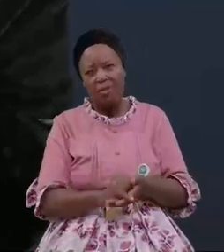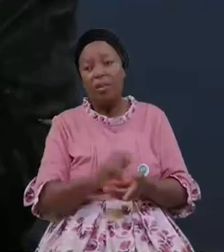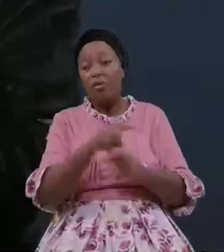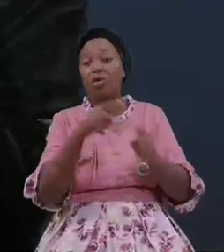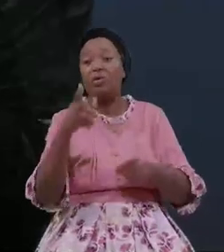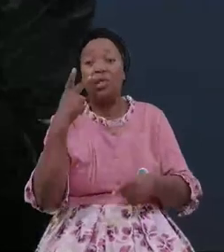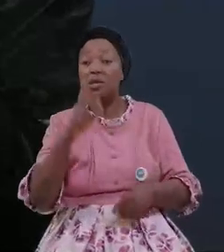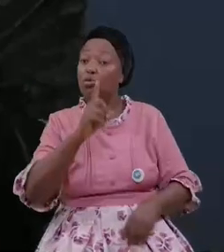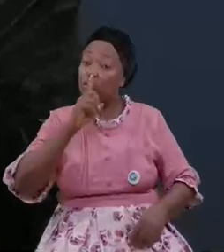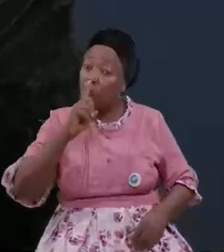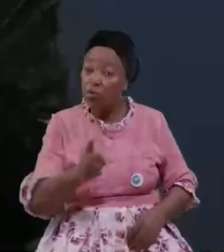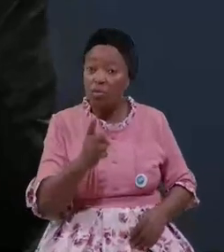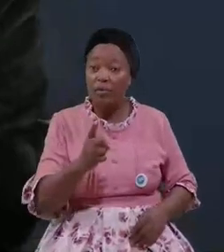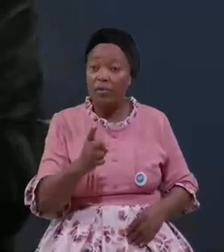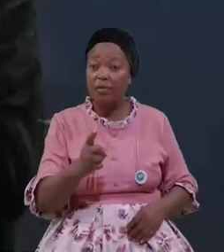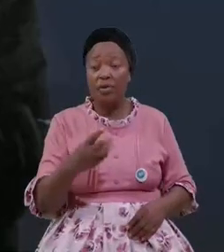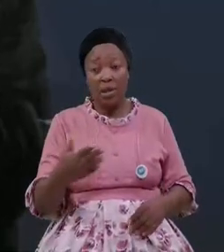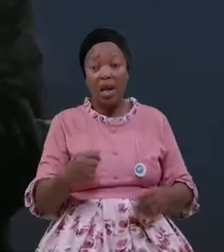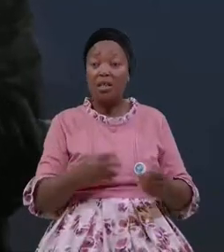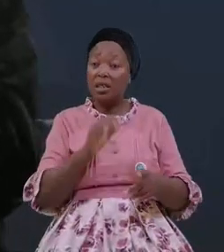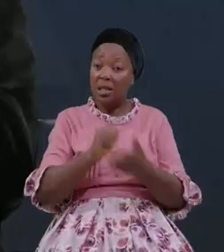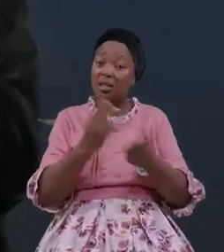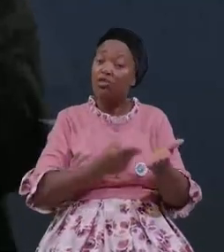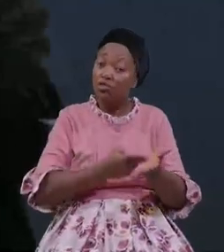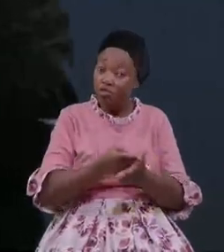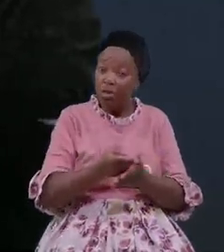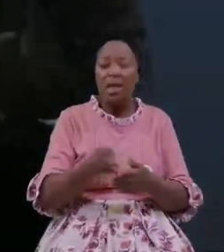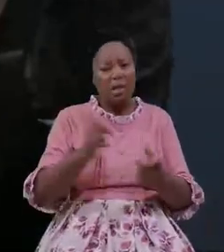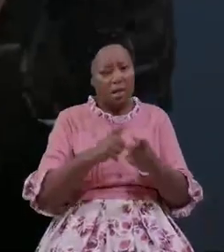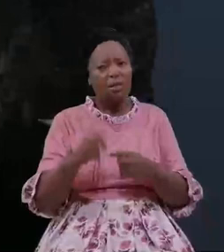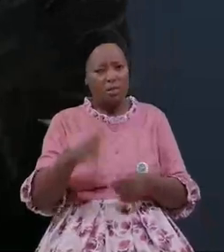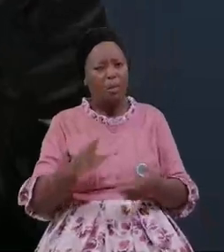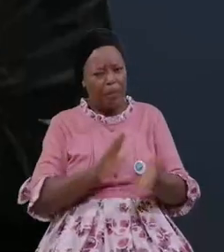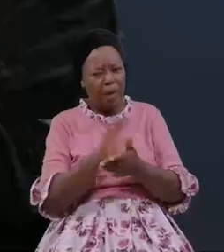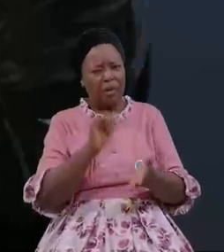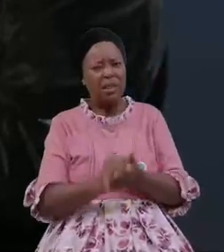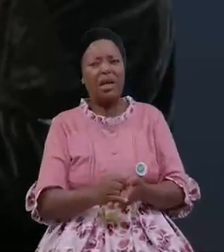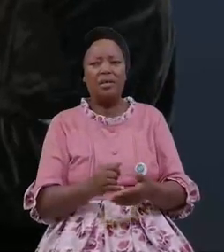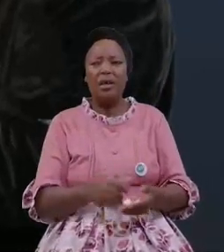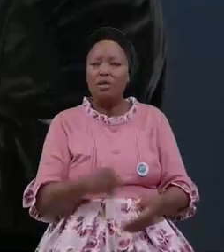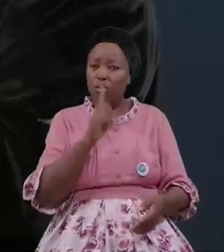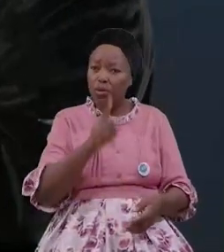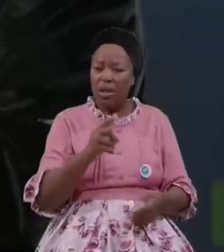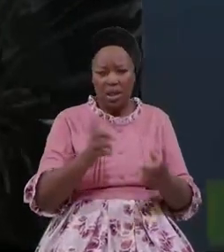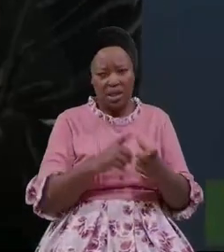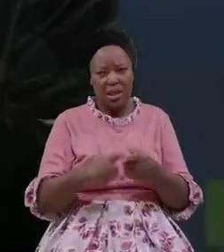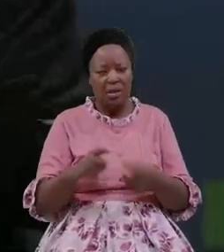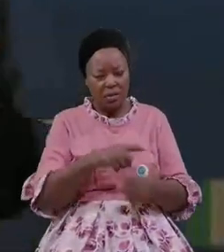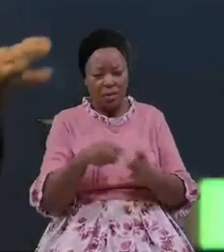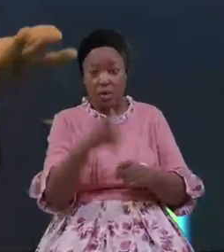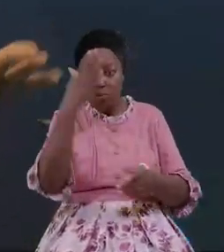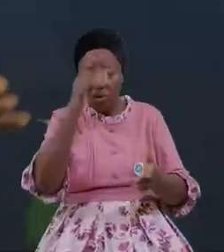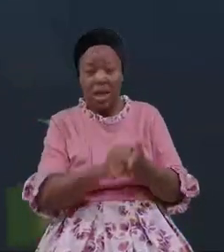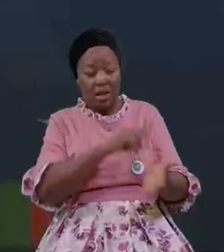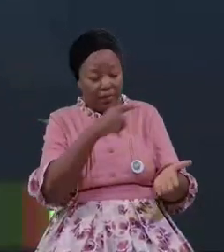vérité une réalité qui que tu tu tu sois dis la vérité si tu sais que ceci